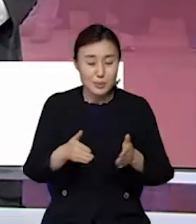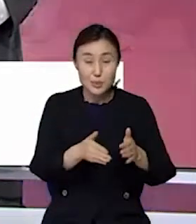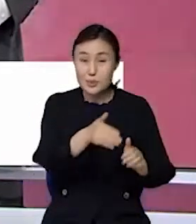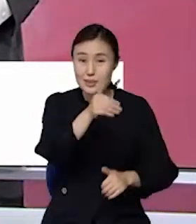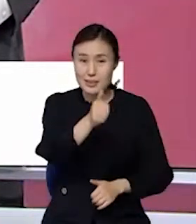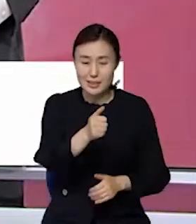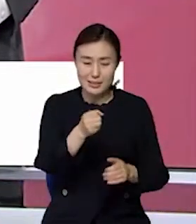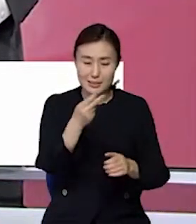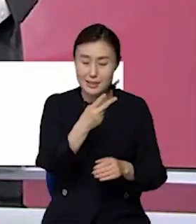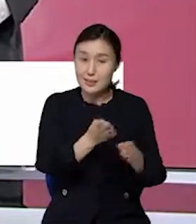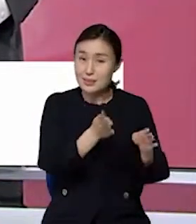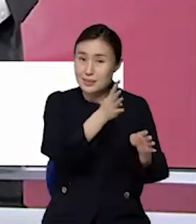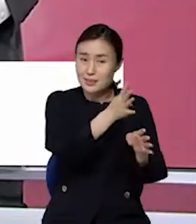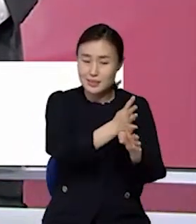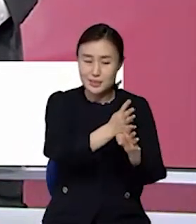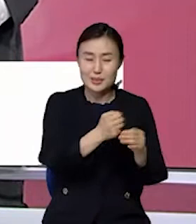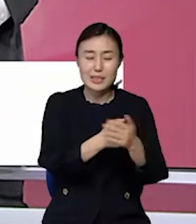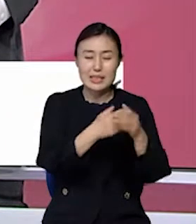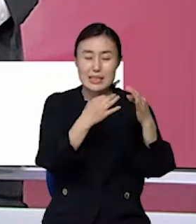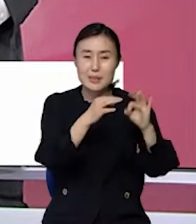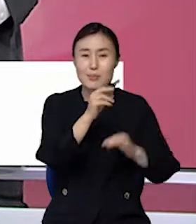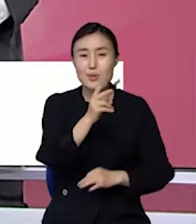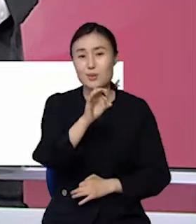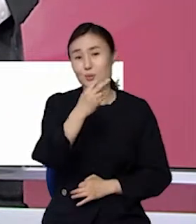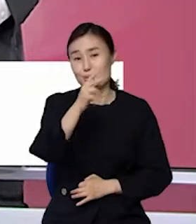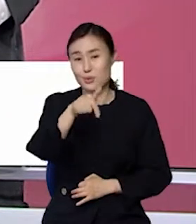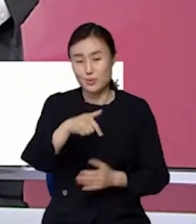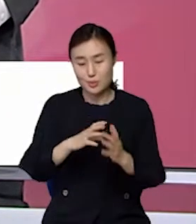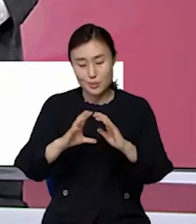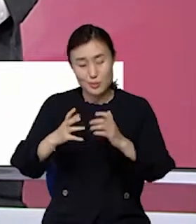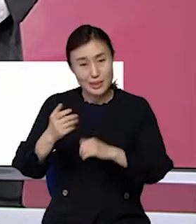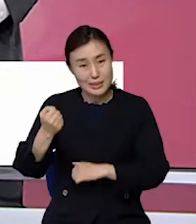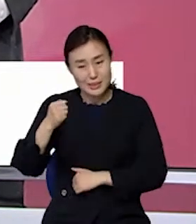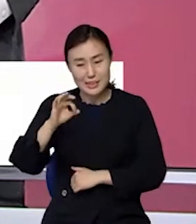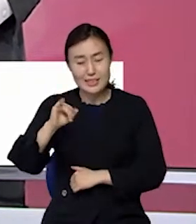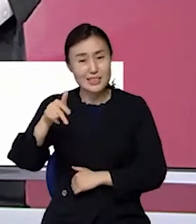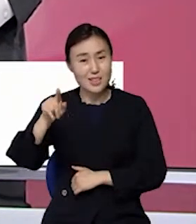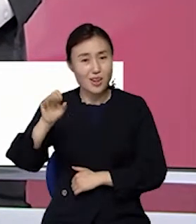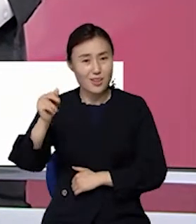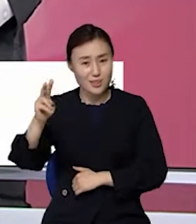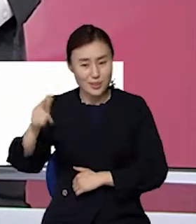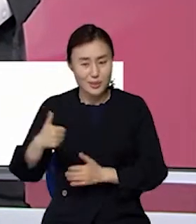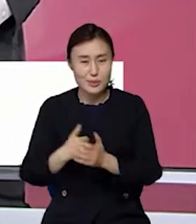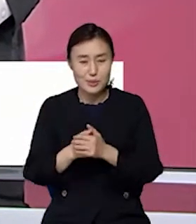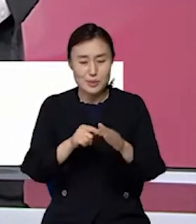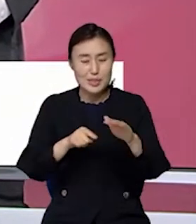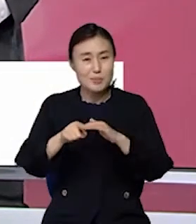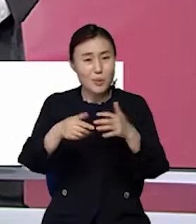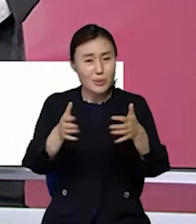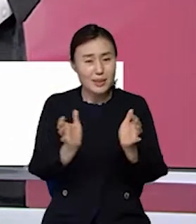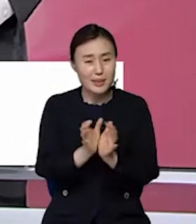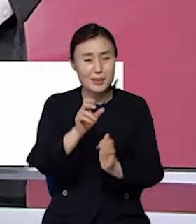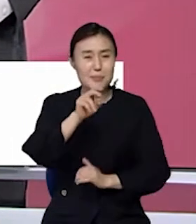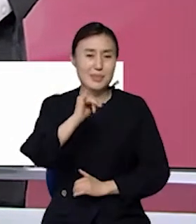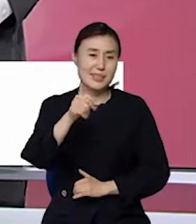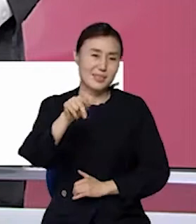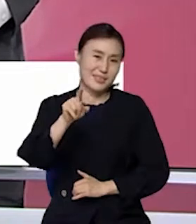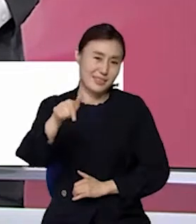전라남도지사는 재선에 나선 더불어민주당 김영록 후보와 국민의힘 이정현 후보, 진보당 민정기 후보가 3파전을